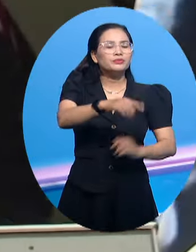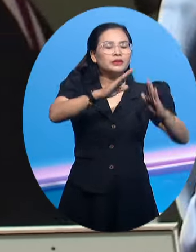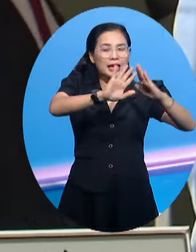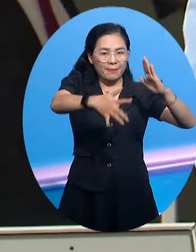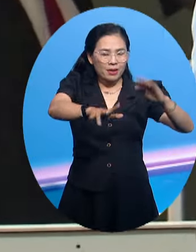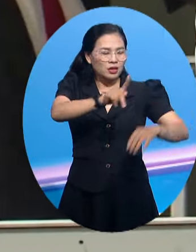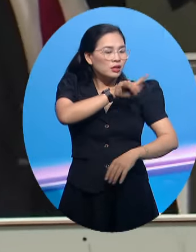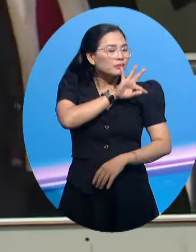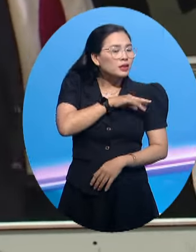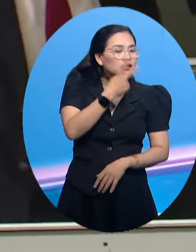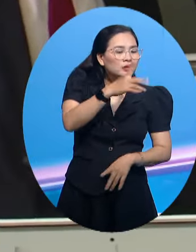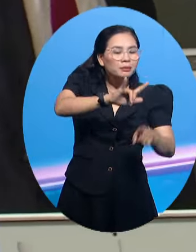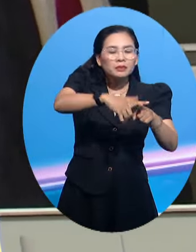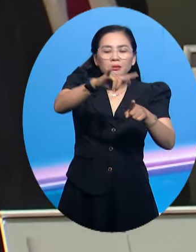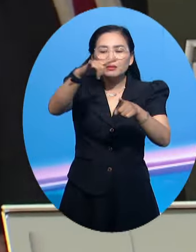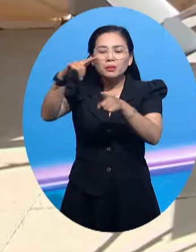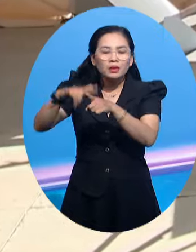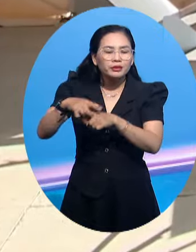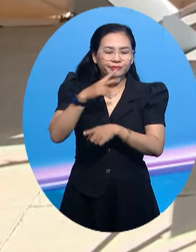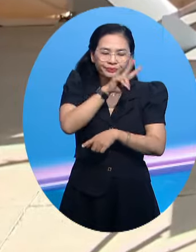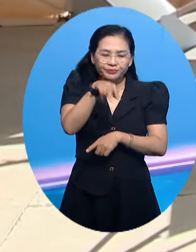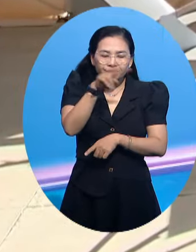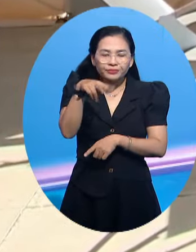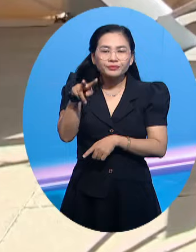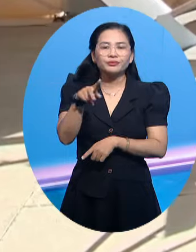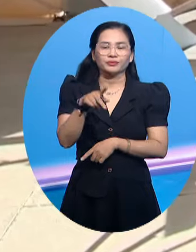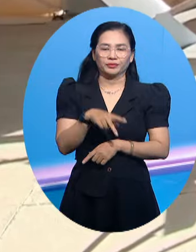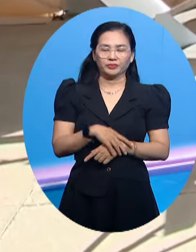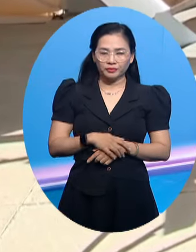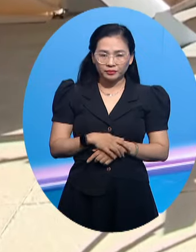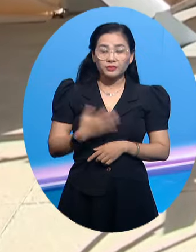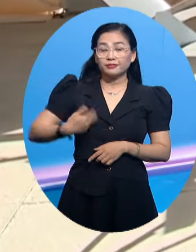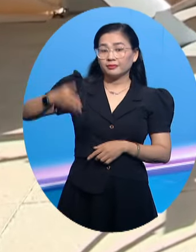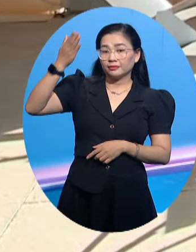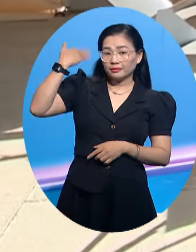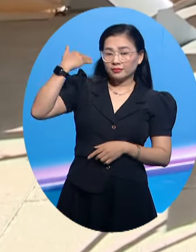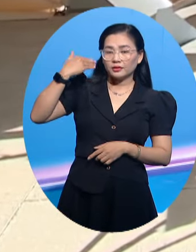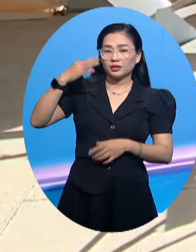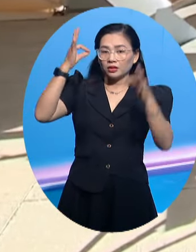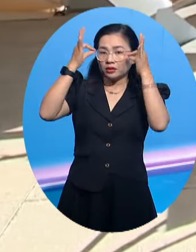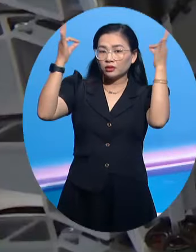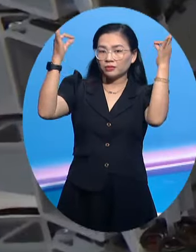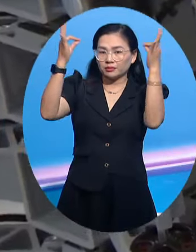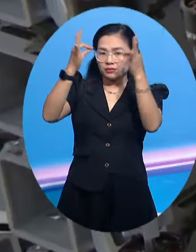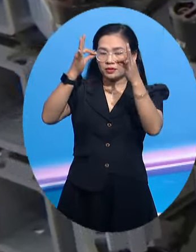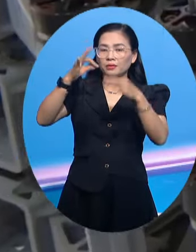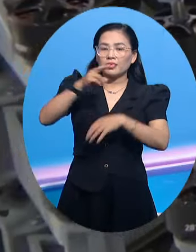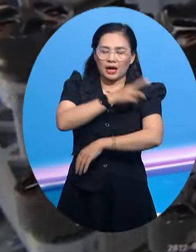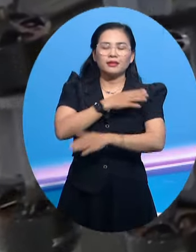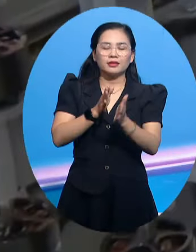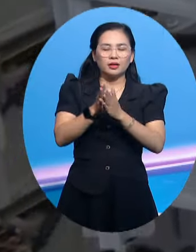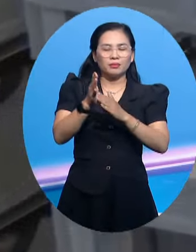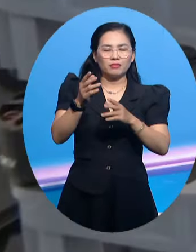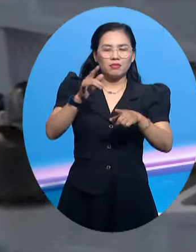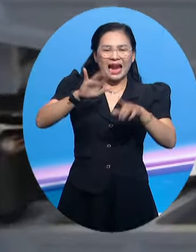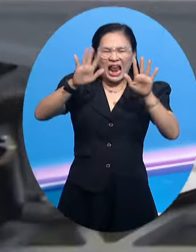được giới thiệu nhiều loại máy bay không người lái cũng như các sản phẩm khác trước đó cùng ngày Tổng thống Putin cho biết Nga đang tăng sản lượng máy bay